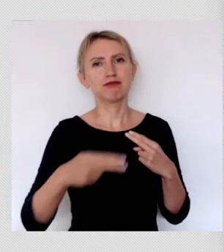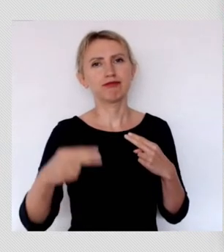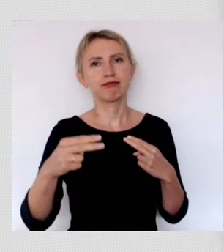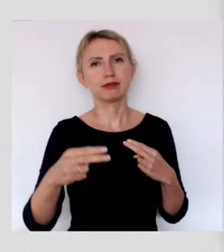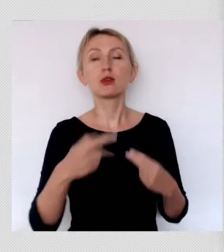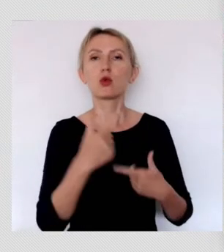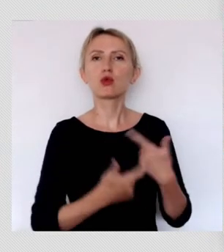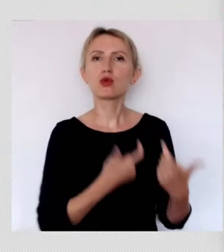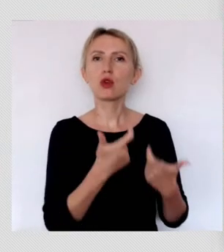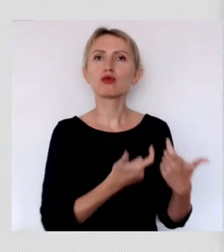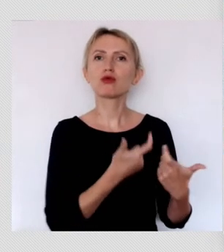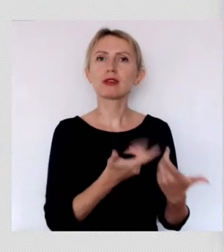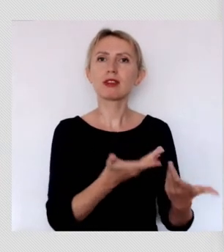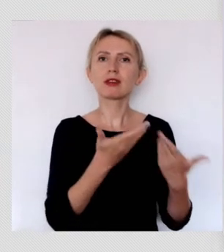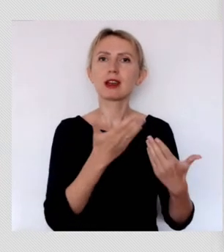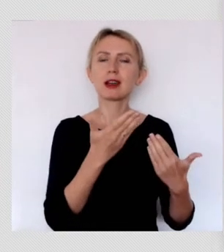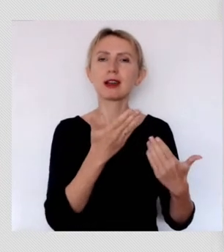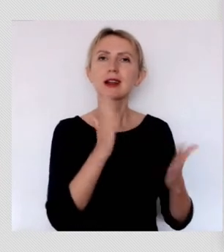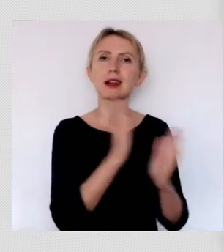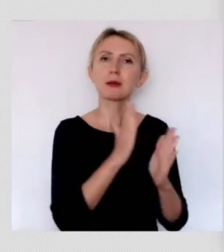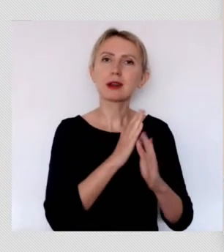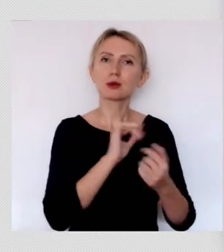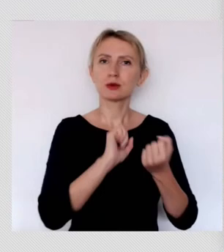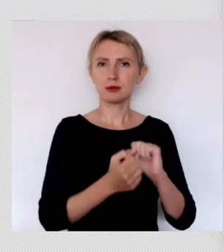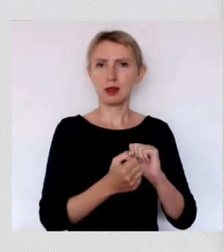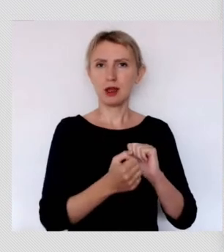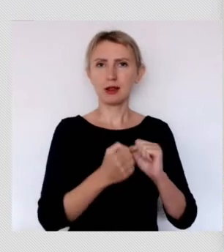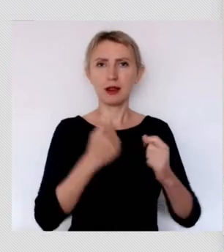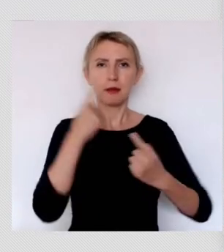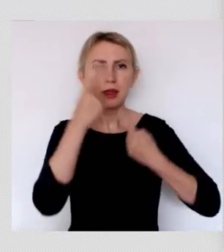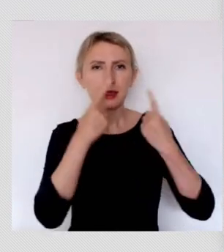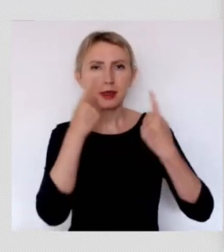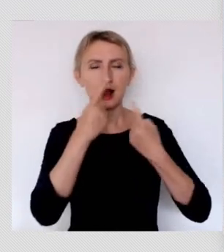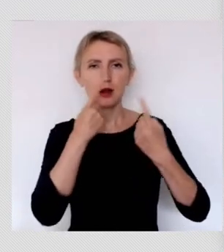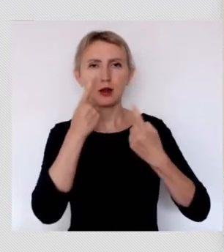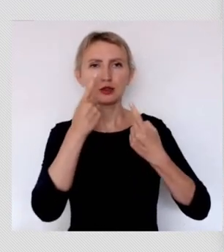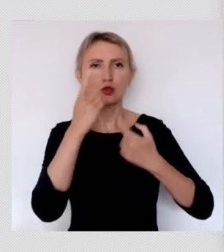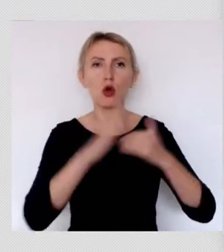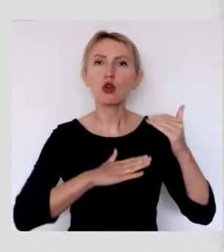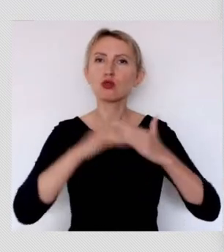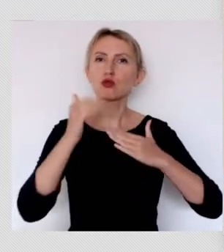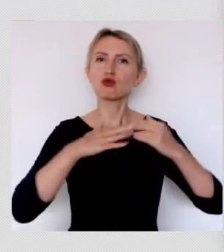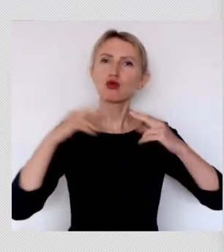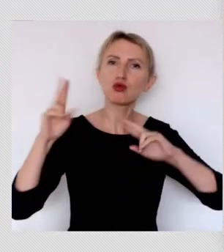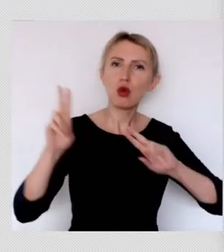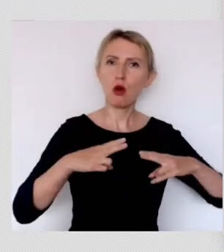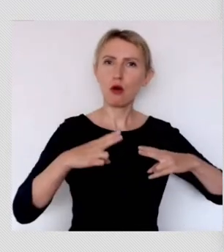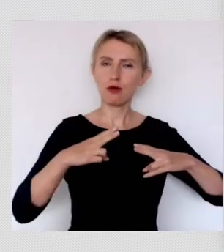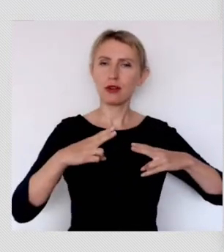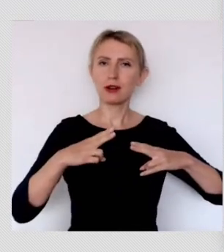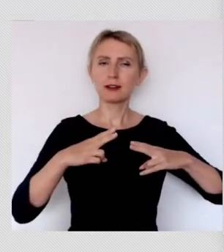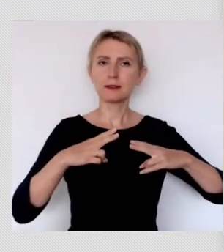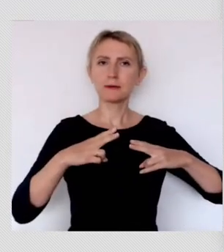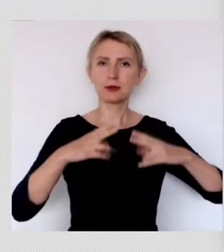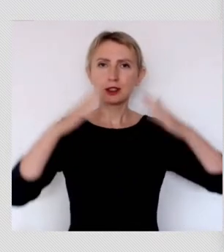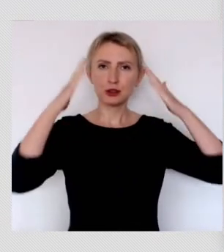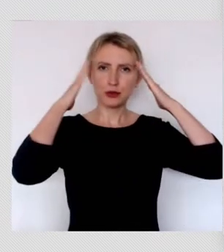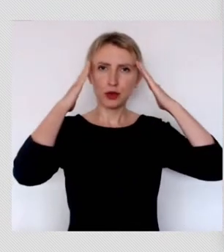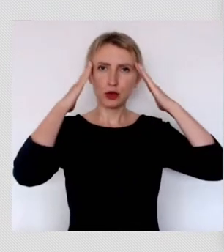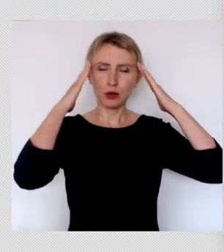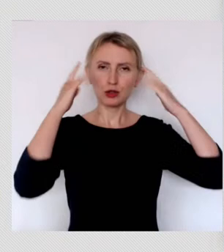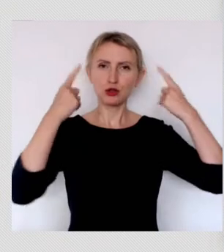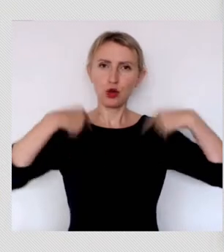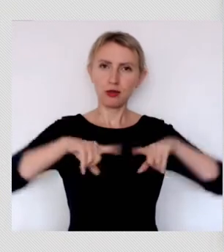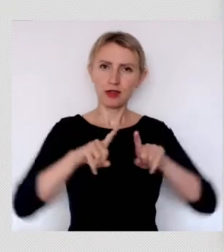budowanie klimatu zmiany mentalności i odbudowy, czy też rozbudowy świadomości